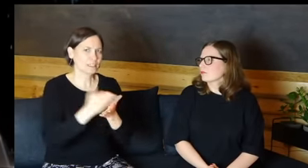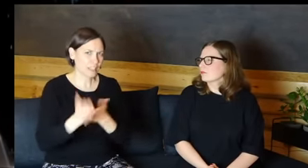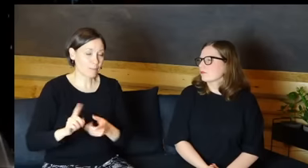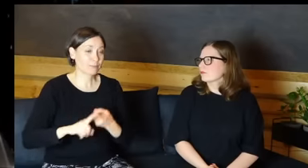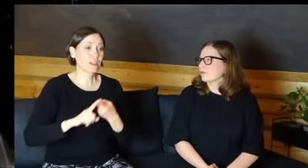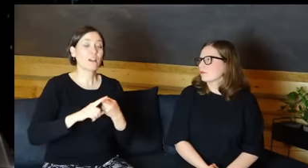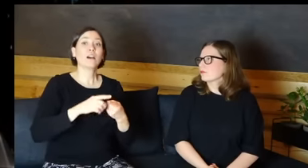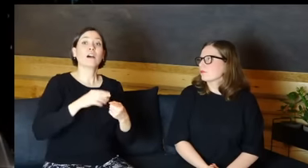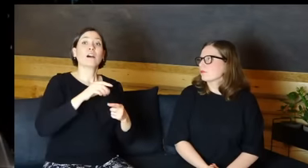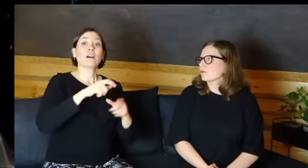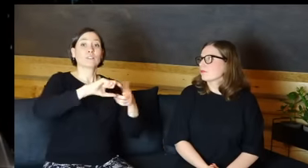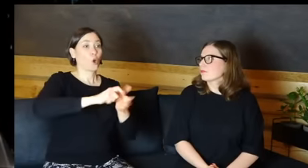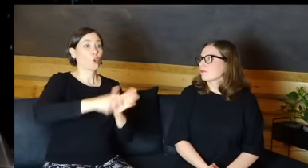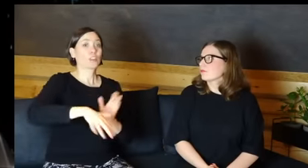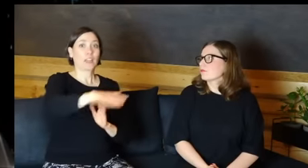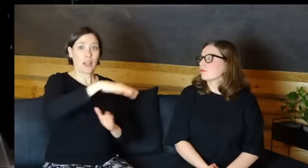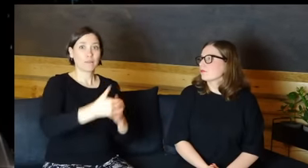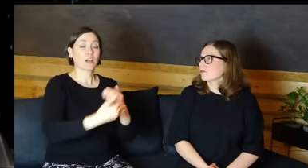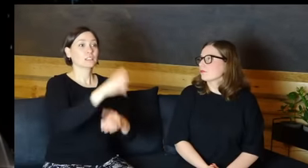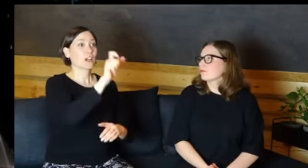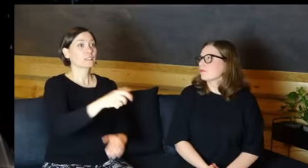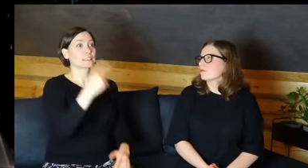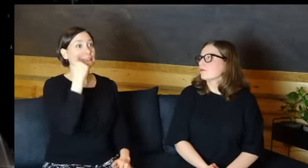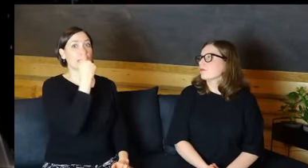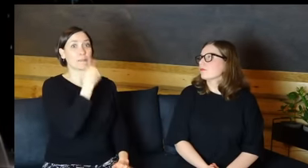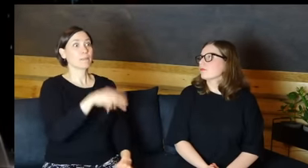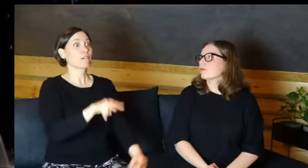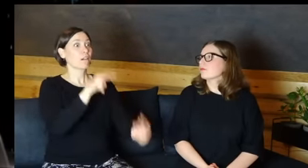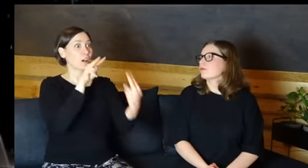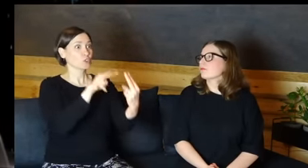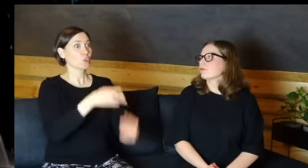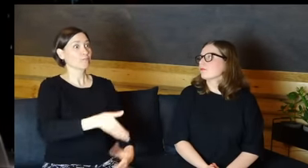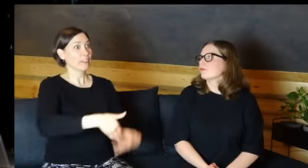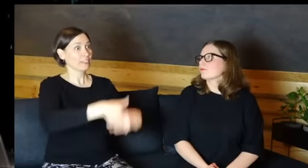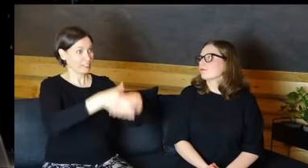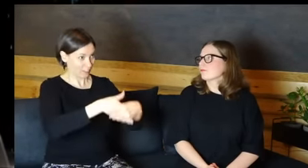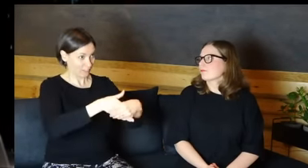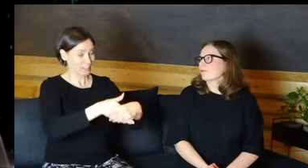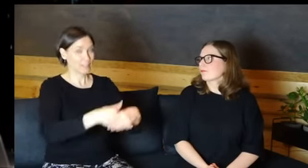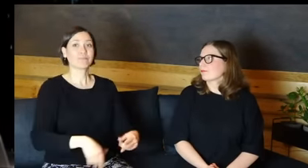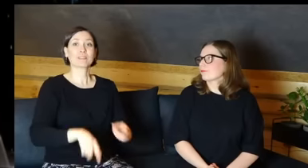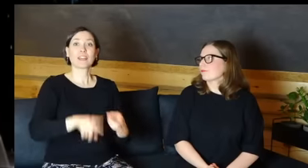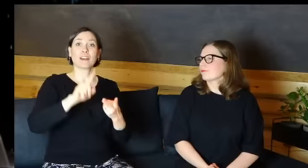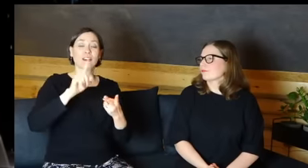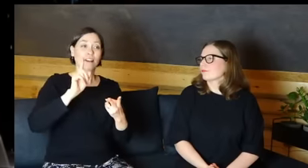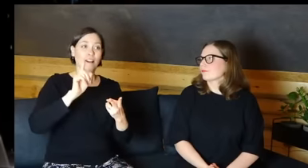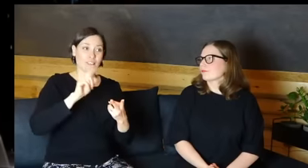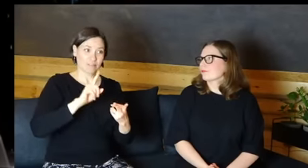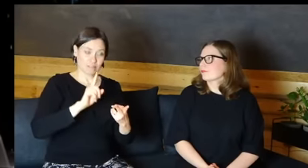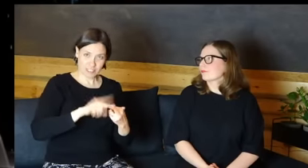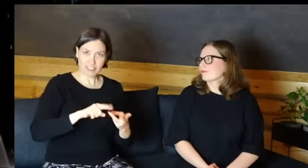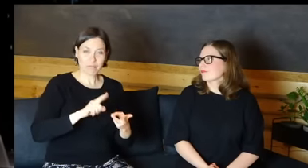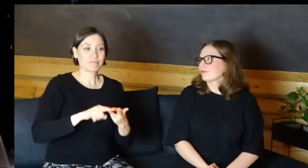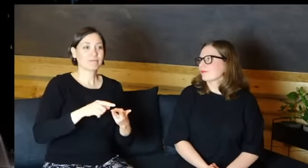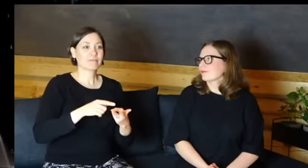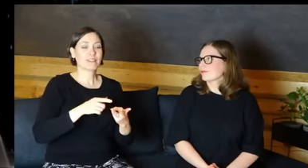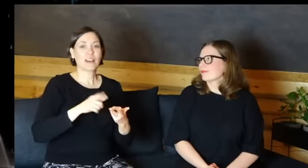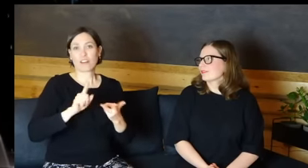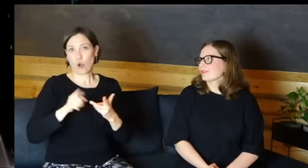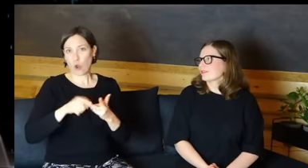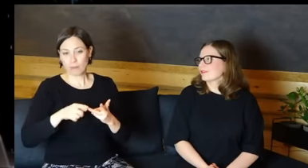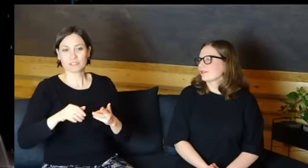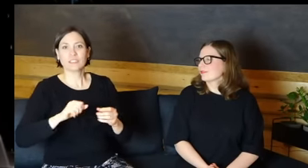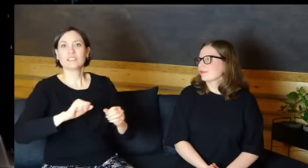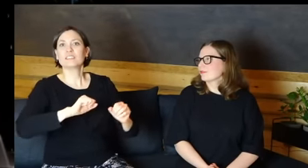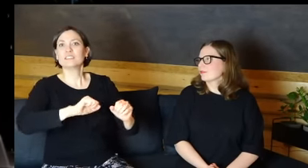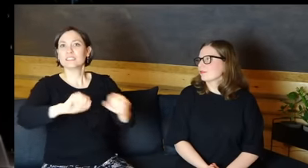asiakasta silmiin ja tervehitään. Ja kolmas on se, että siivotaan jaleet ja siinä välissä kakkosena tehdään vaan